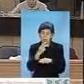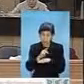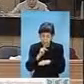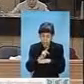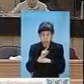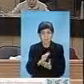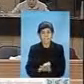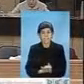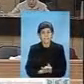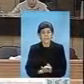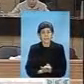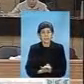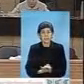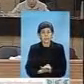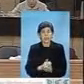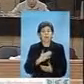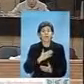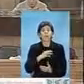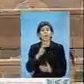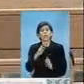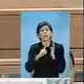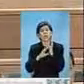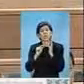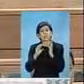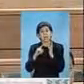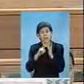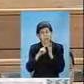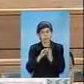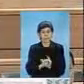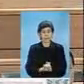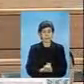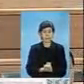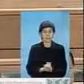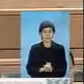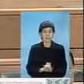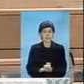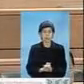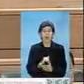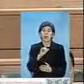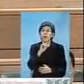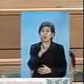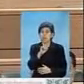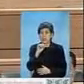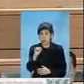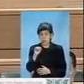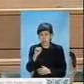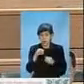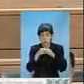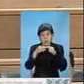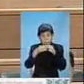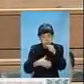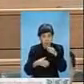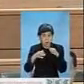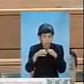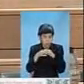พกระผมนายวัชราเพชรทองสมาชิกสภาผู้แทนราษฎรแบบบัญชีรายชื่อพรร